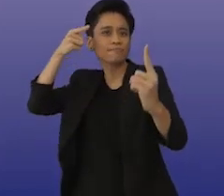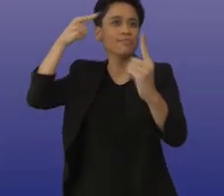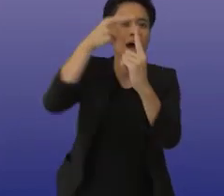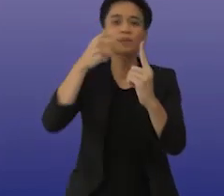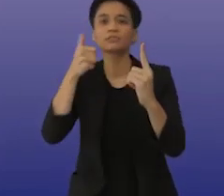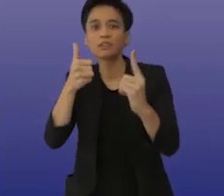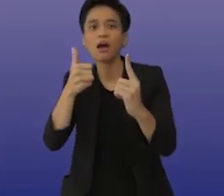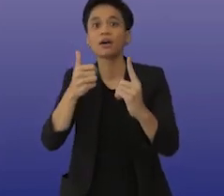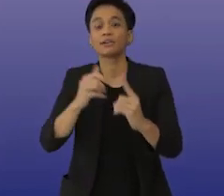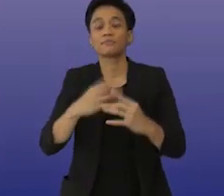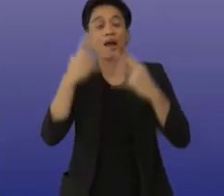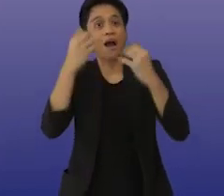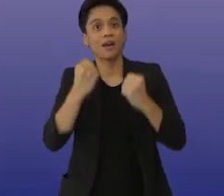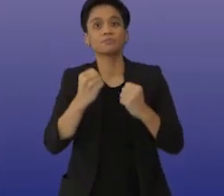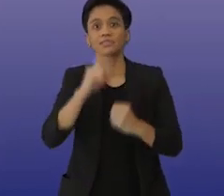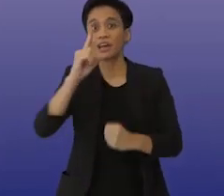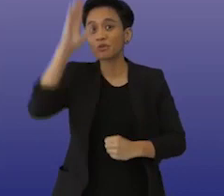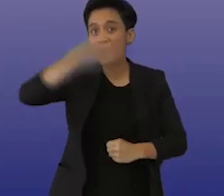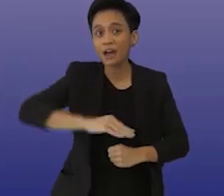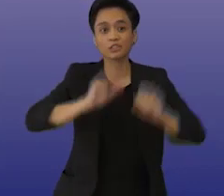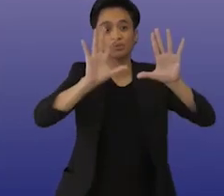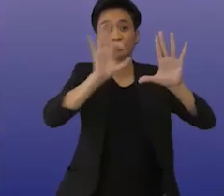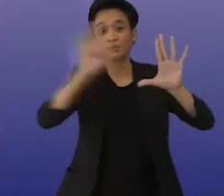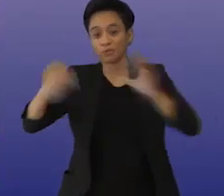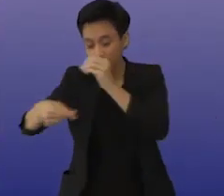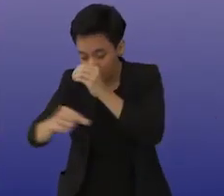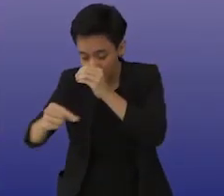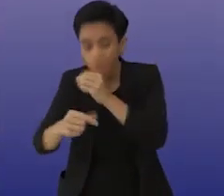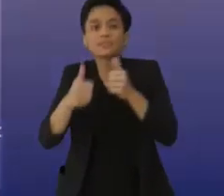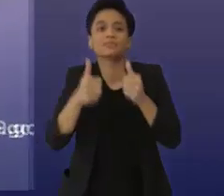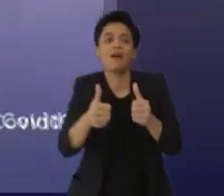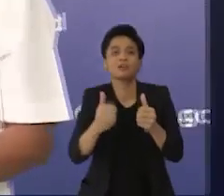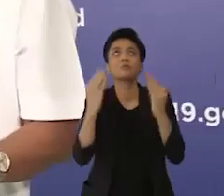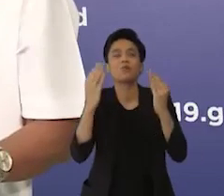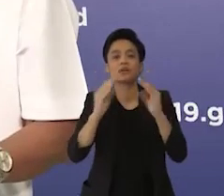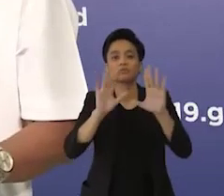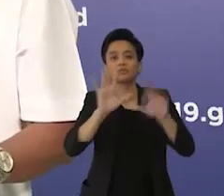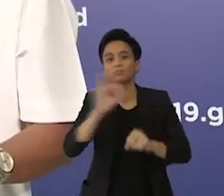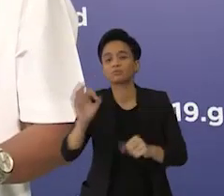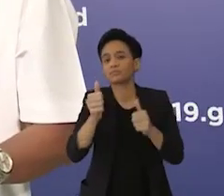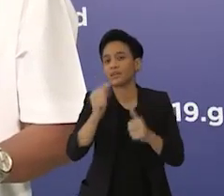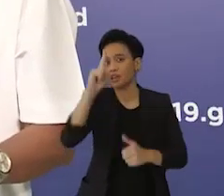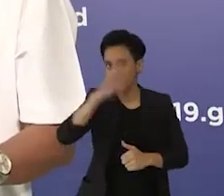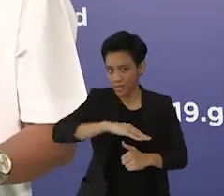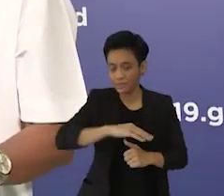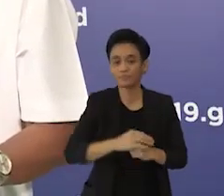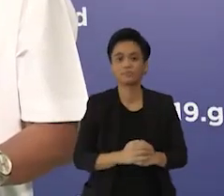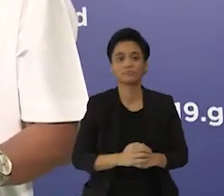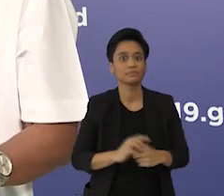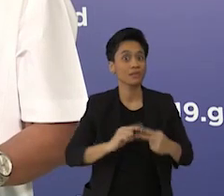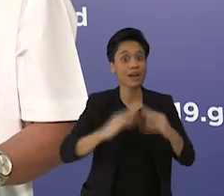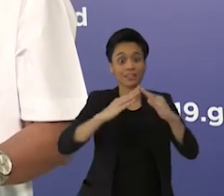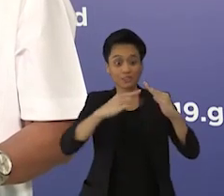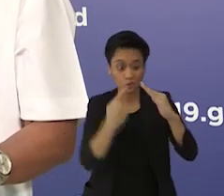sampai dengan 10ribu sampel per hari bisa kita kerjakan kemudian pelaksanaan isolasi